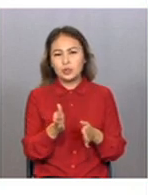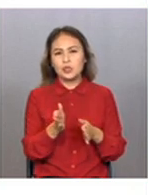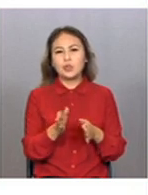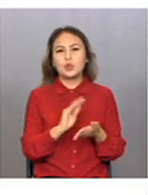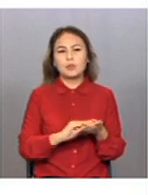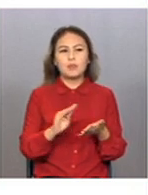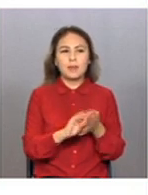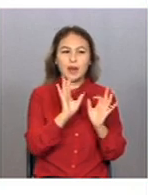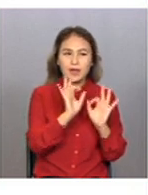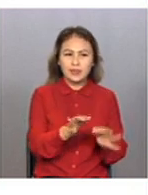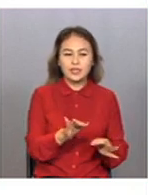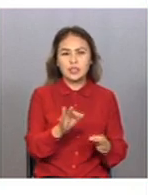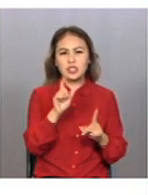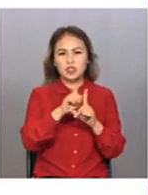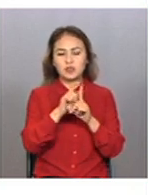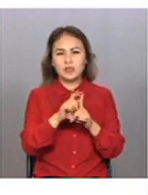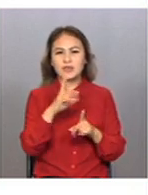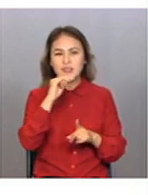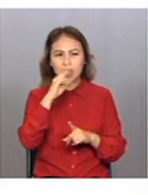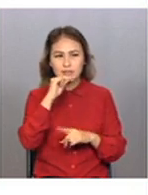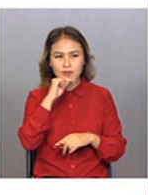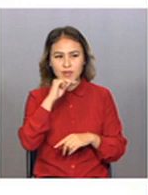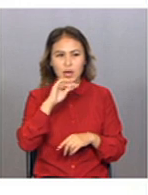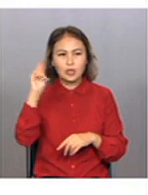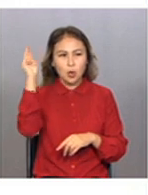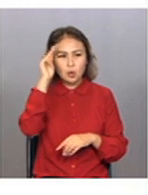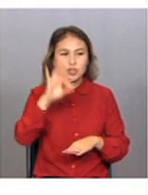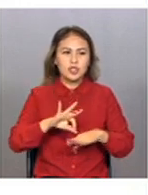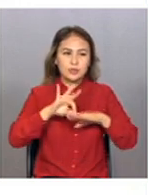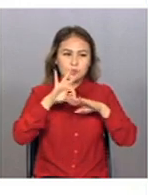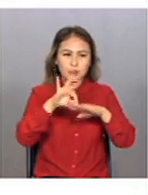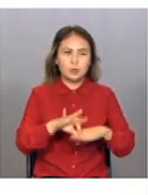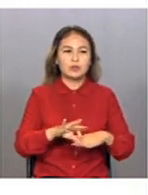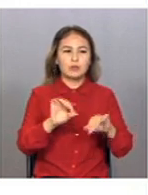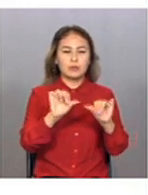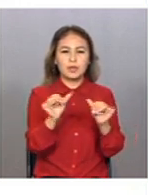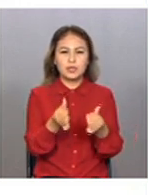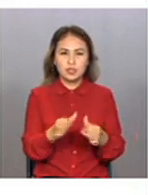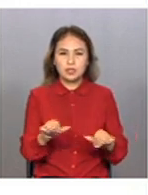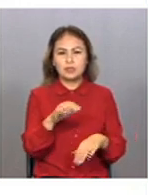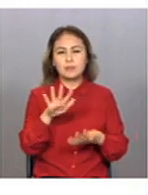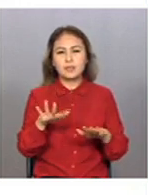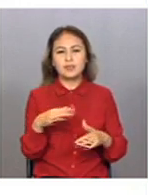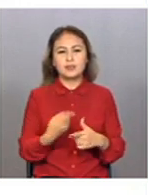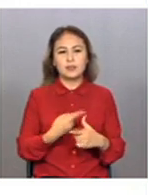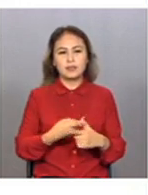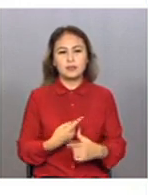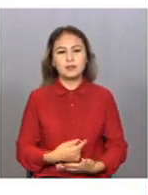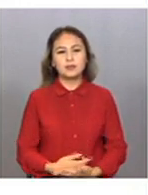Будьте строить правильные речевые высказывания. Научитесь использовать падежные